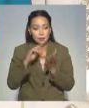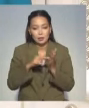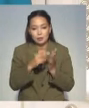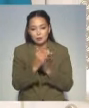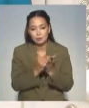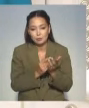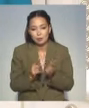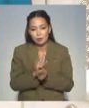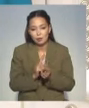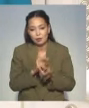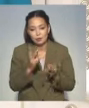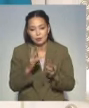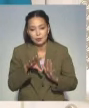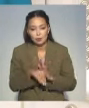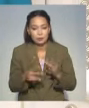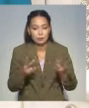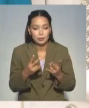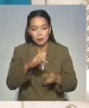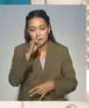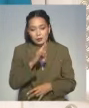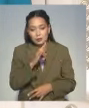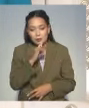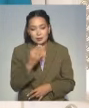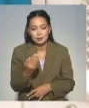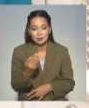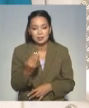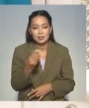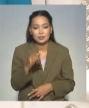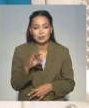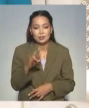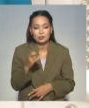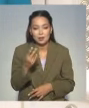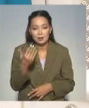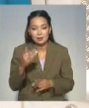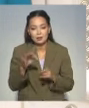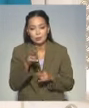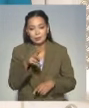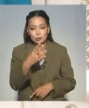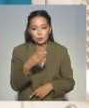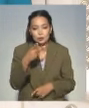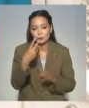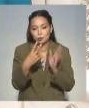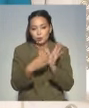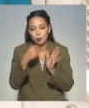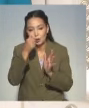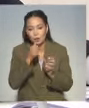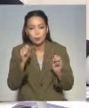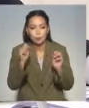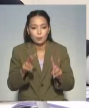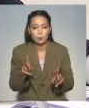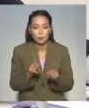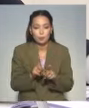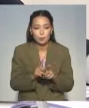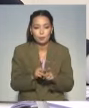жаңартуға күш салуымыз керек. Бұдан бөлек Қазақстан Шанхай ынтымақтастық ұйымының 2024-2029 жылдарға арналған есірткіге